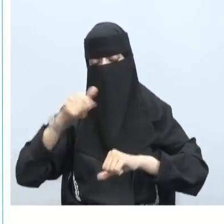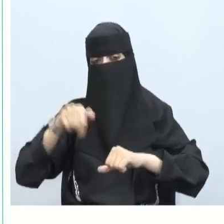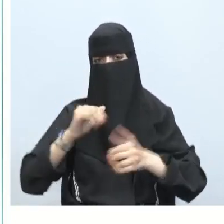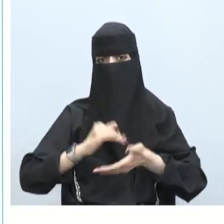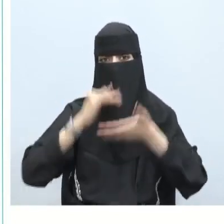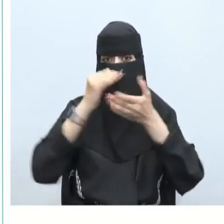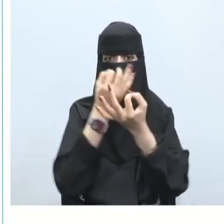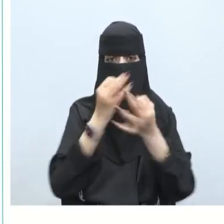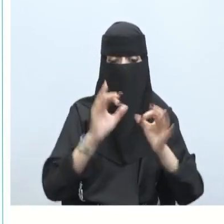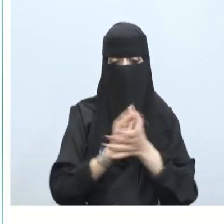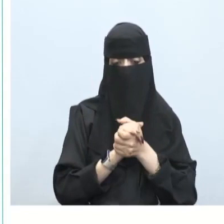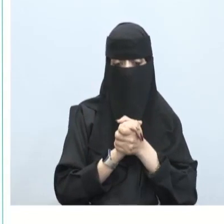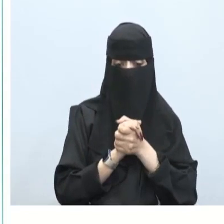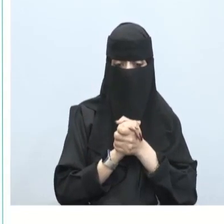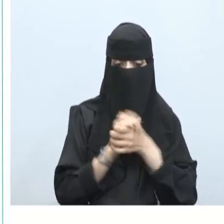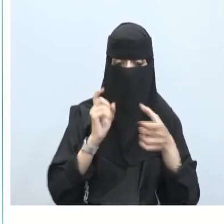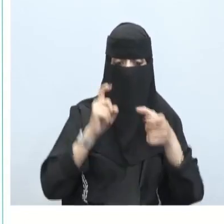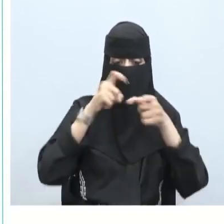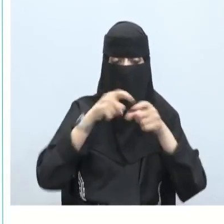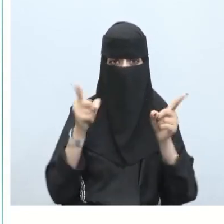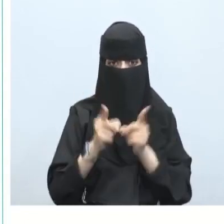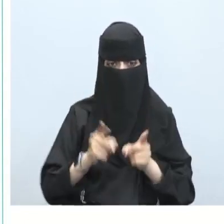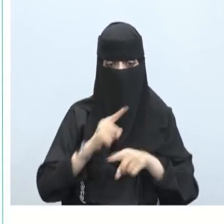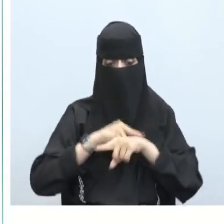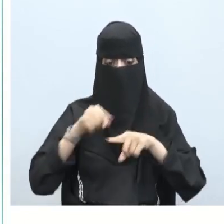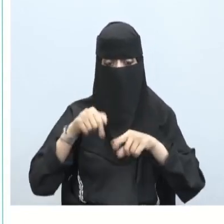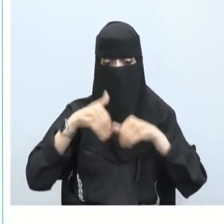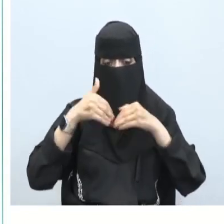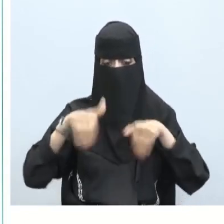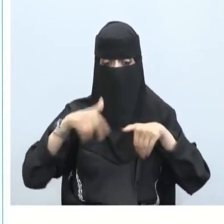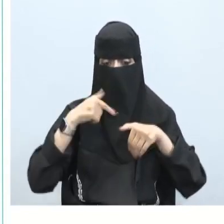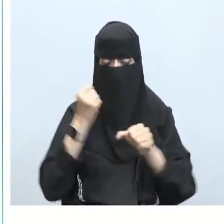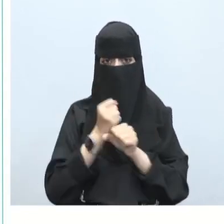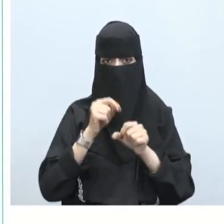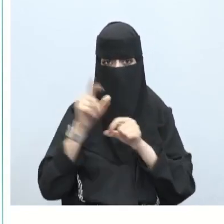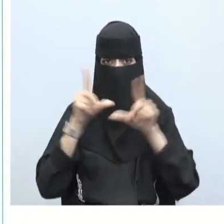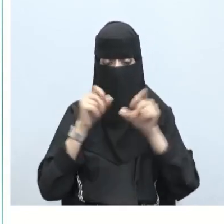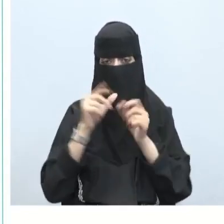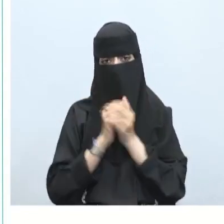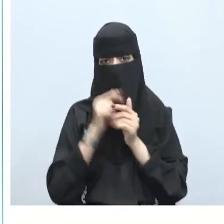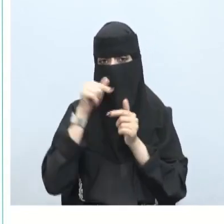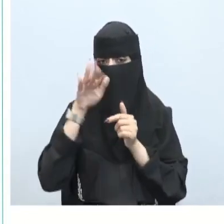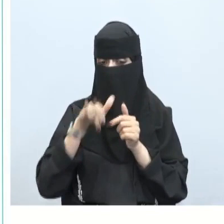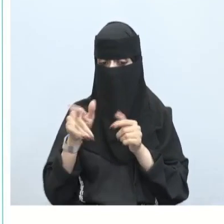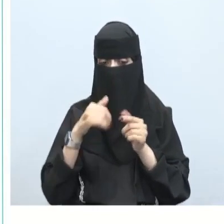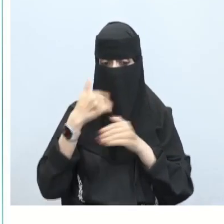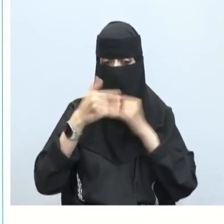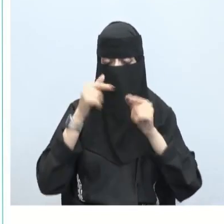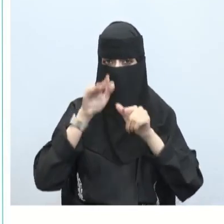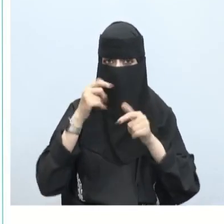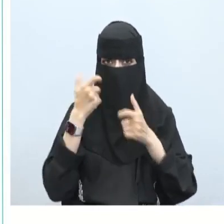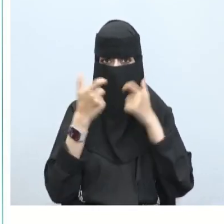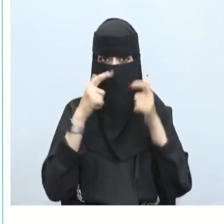الشحنه كامله قد يكون هك وصول محدود الى بوابات تطبيقات الانترنت وبالتالي لذلك